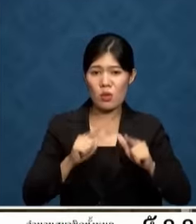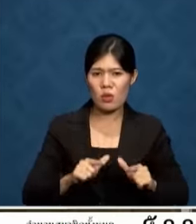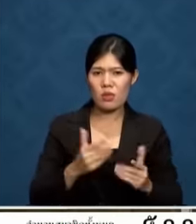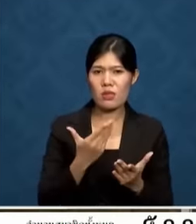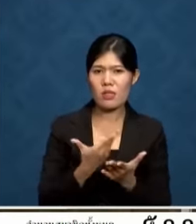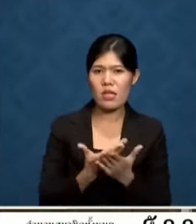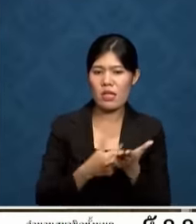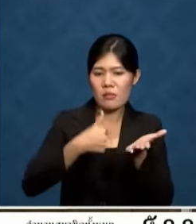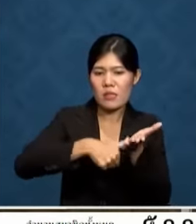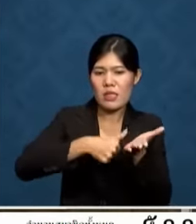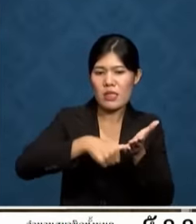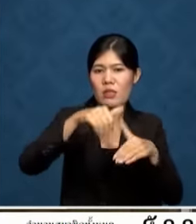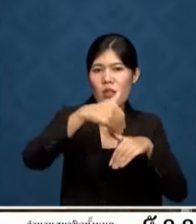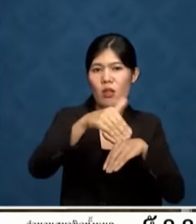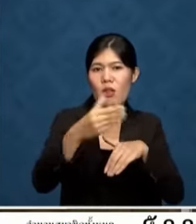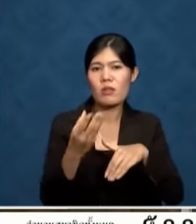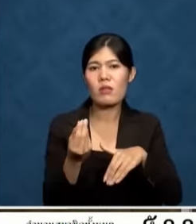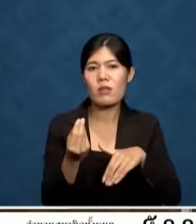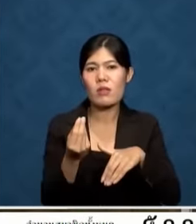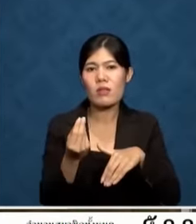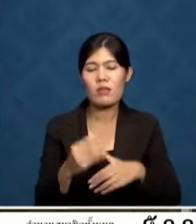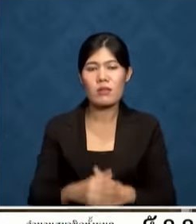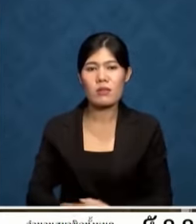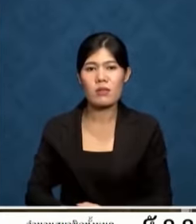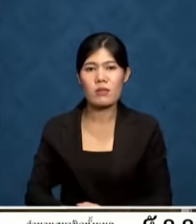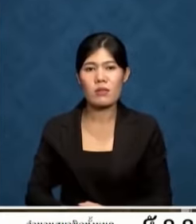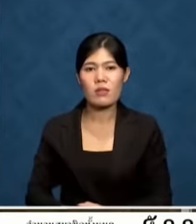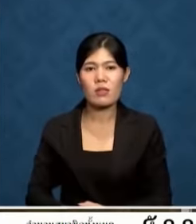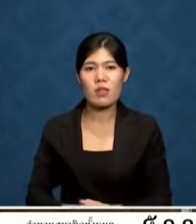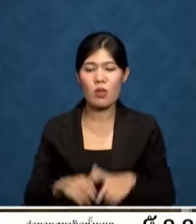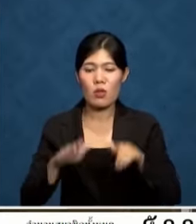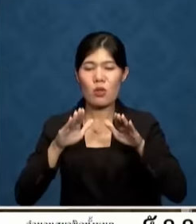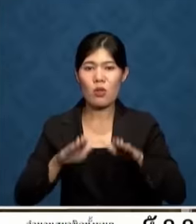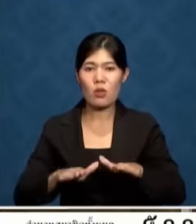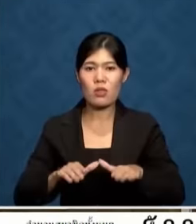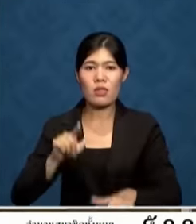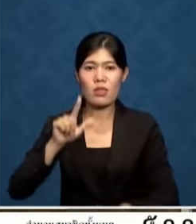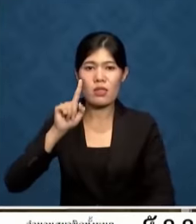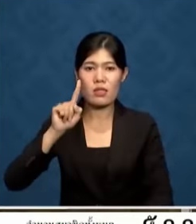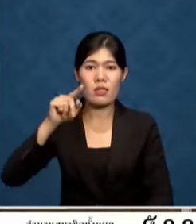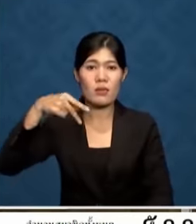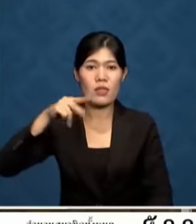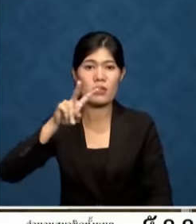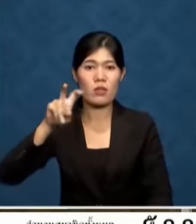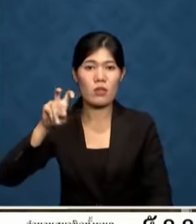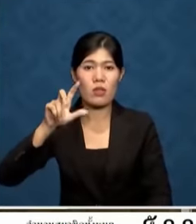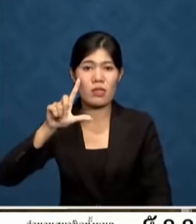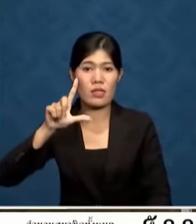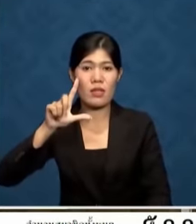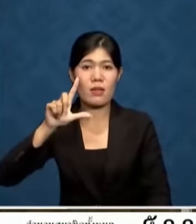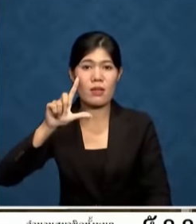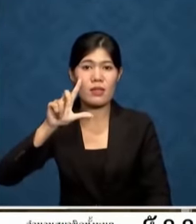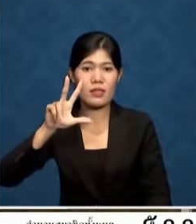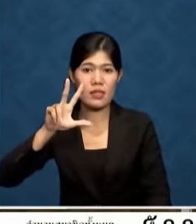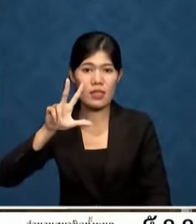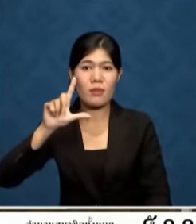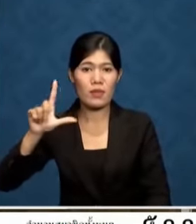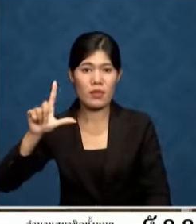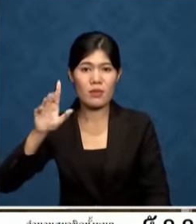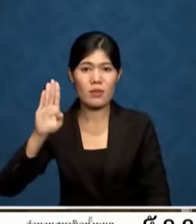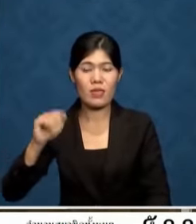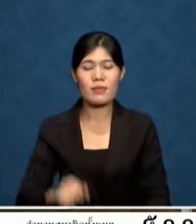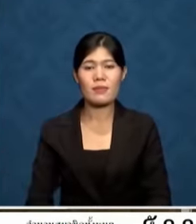ท่านประธาน1,200กับ 3ล้านบาทแปลว่าลดหนี้ได้